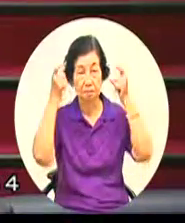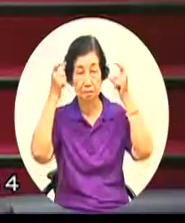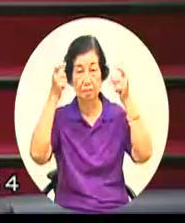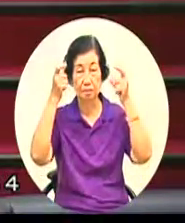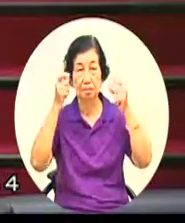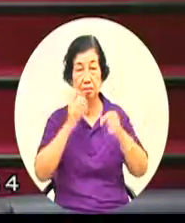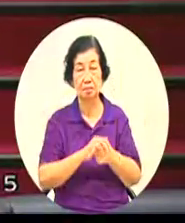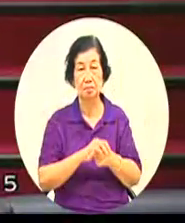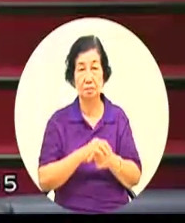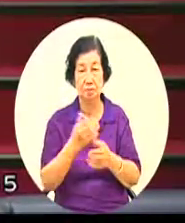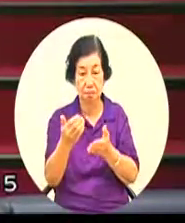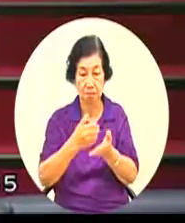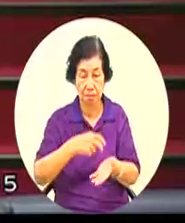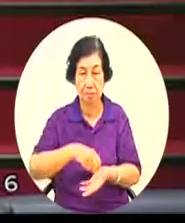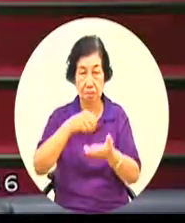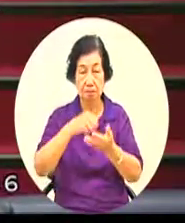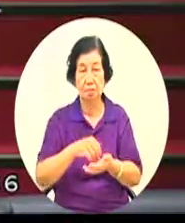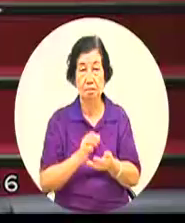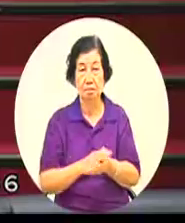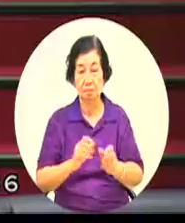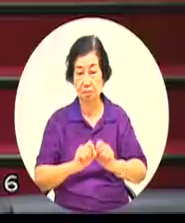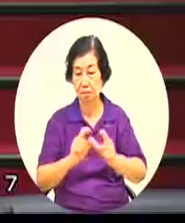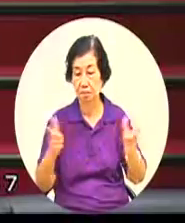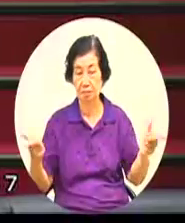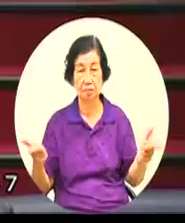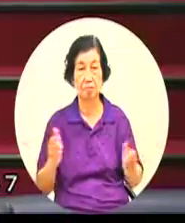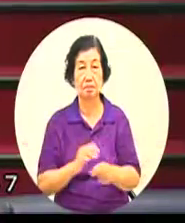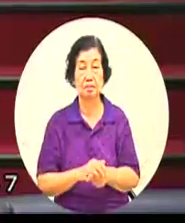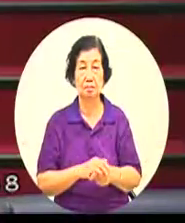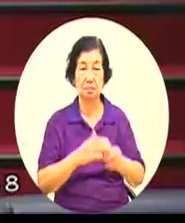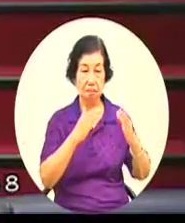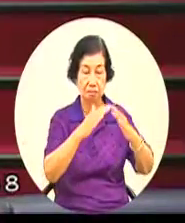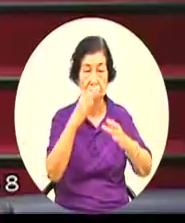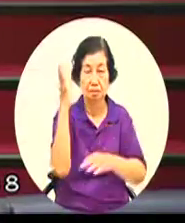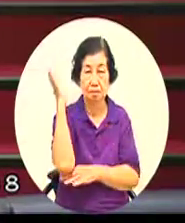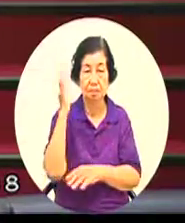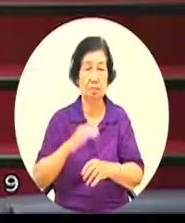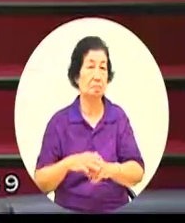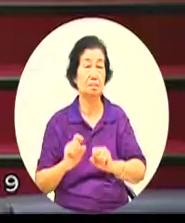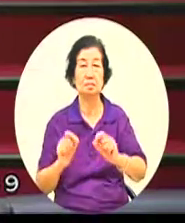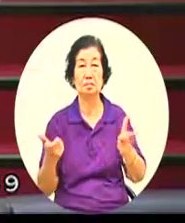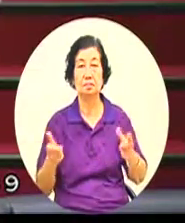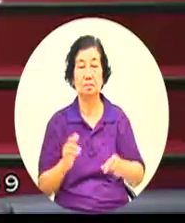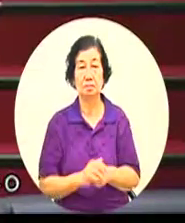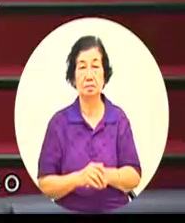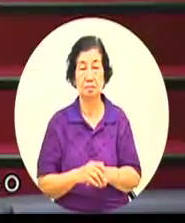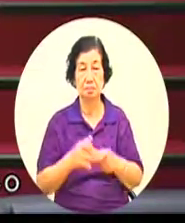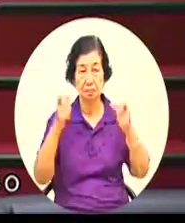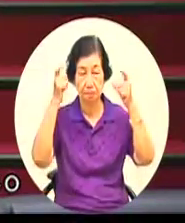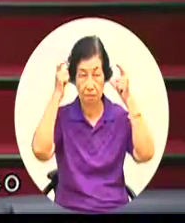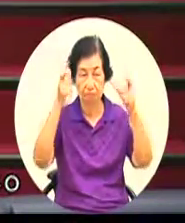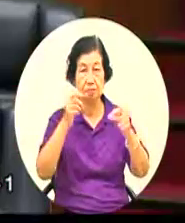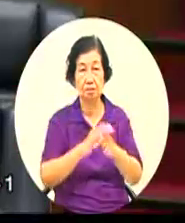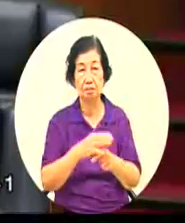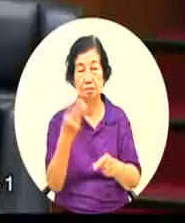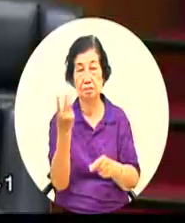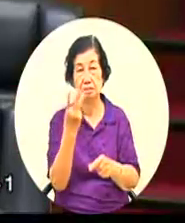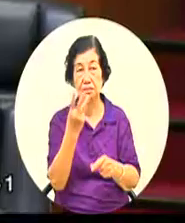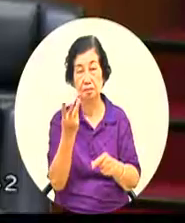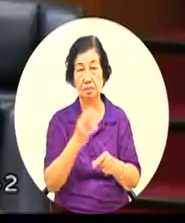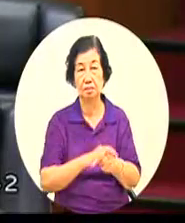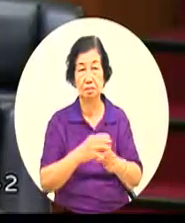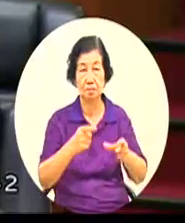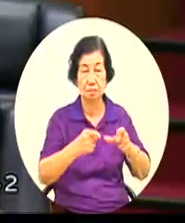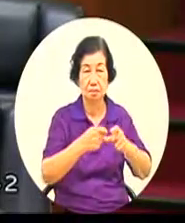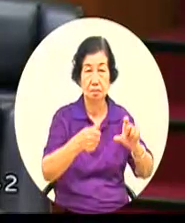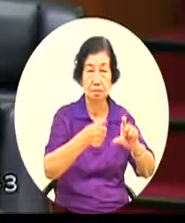刚刚提到不同哈，不同于其他的这个市镇，我们高雄有三个园区了哈，但是在原